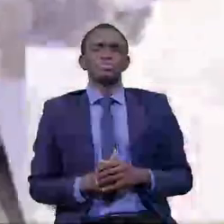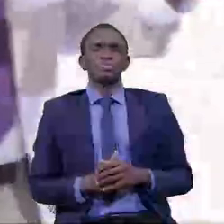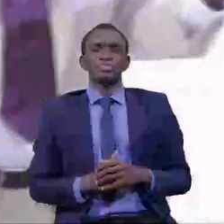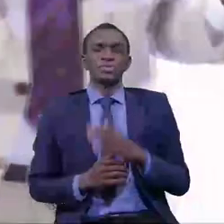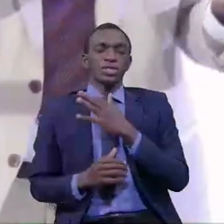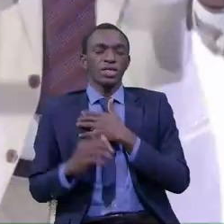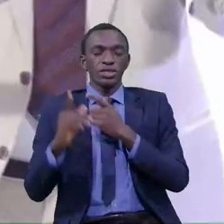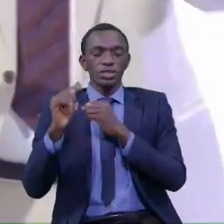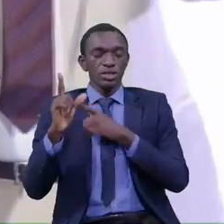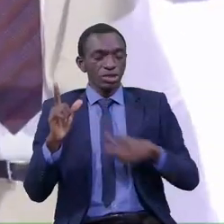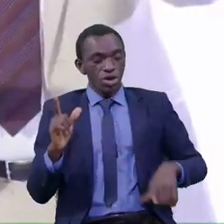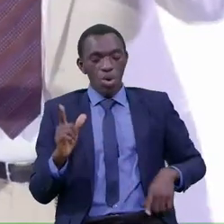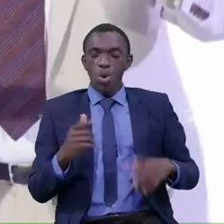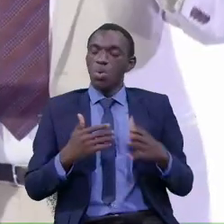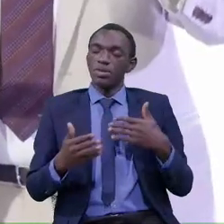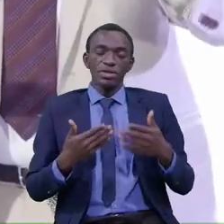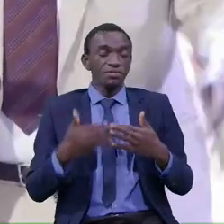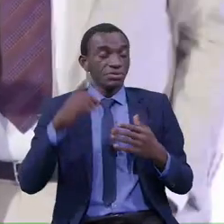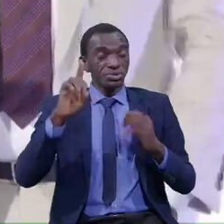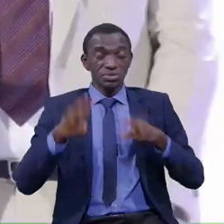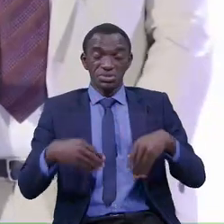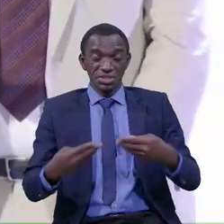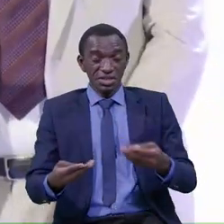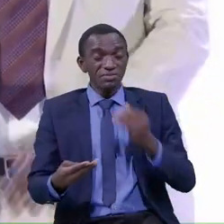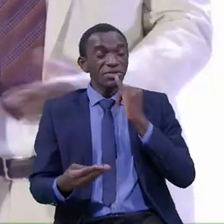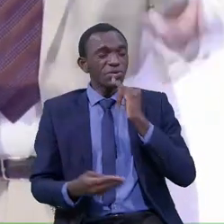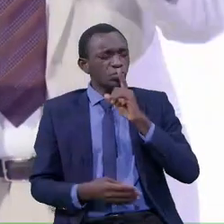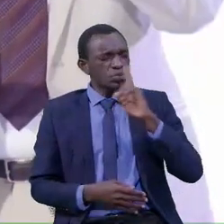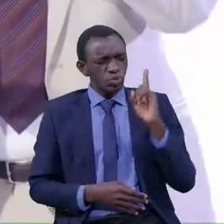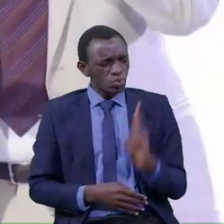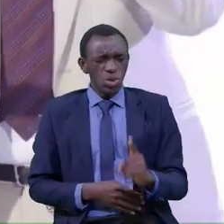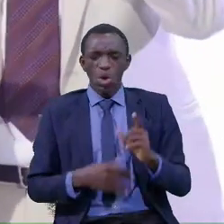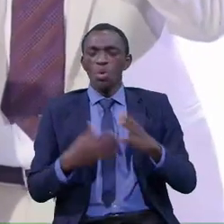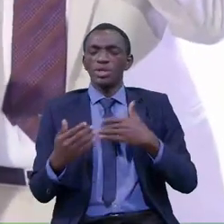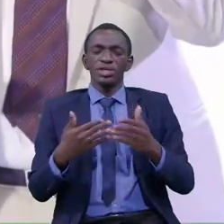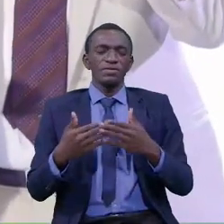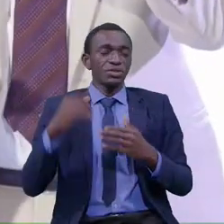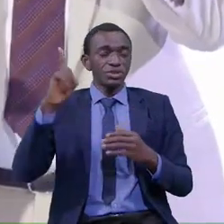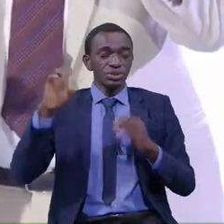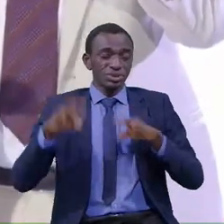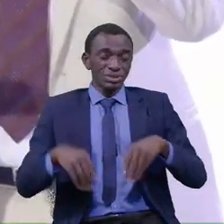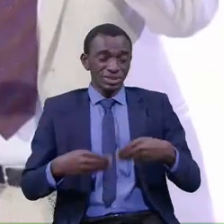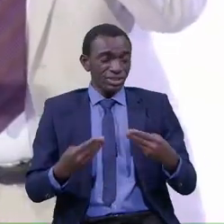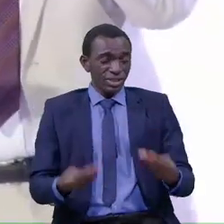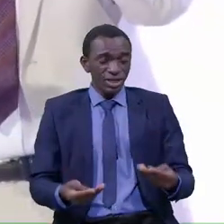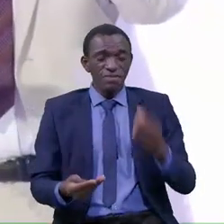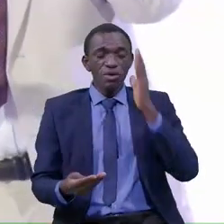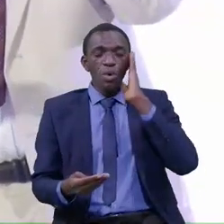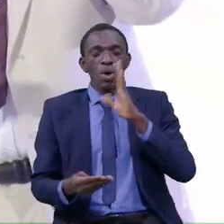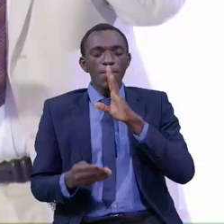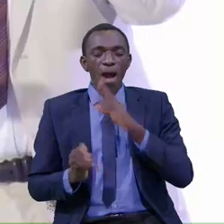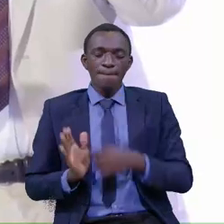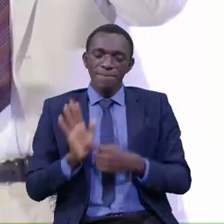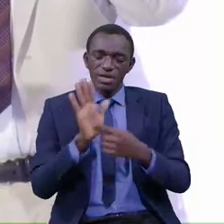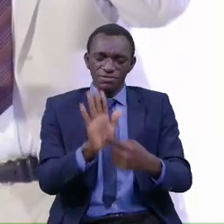Mon Seigneur, tout ce que tu donnes est réel. Tout ce que tu donnes sera